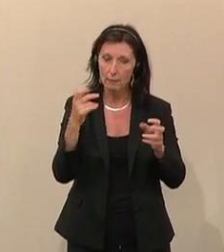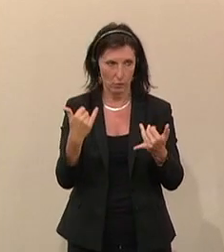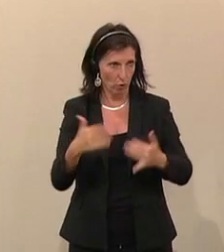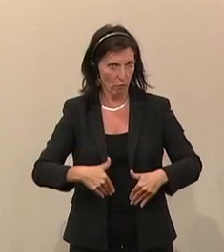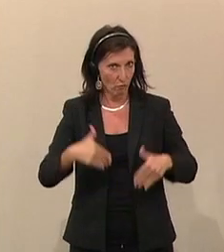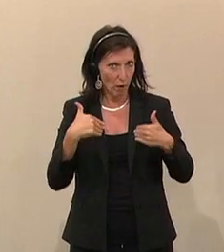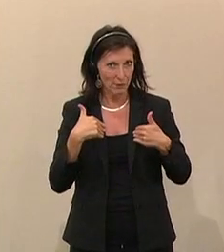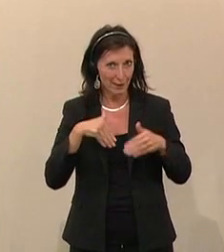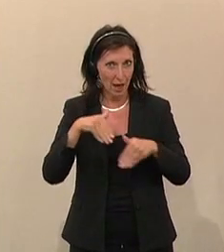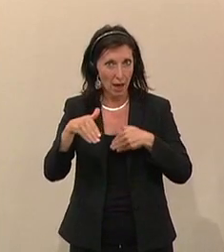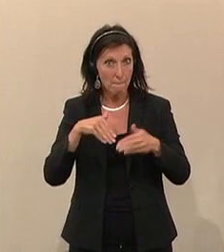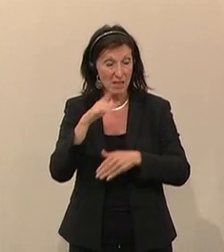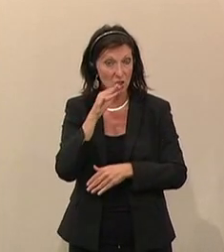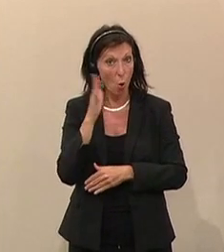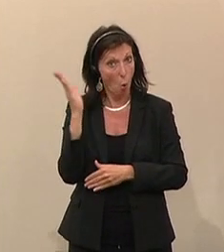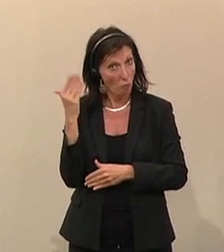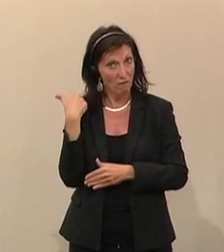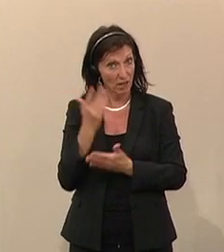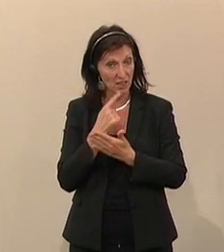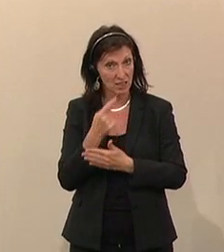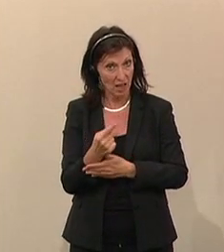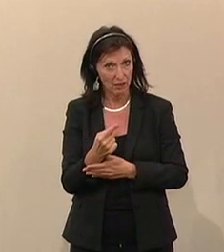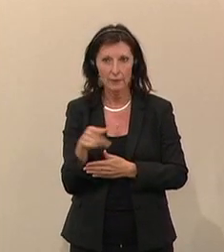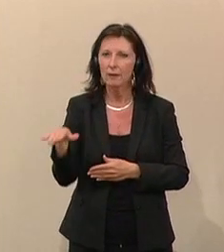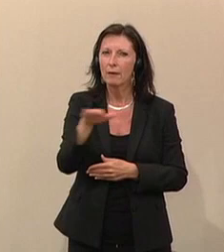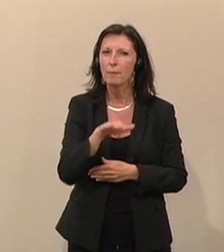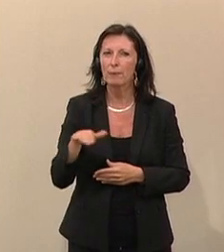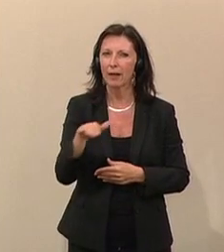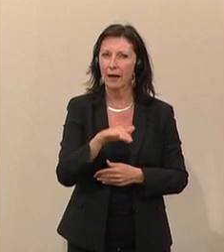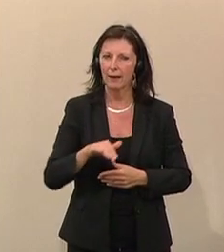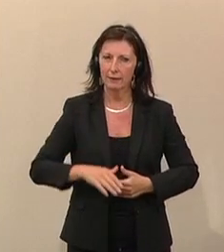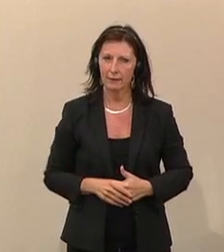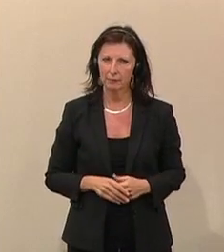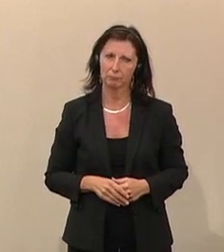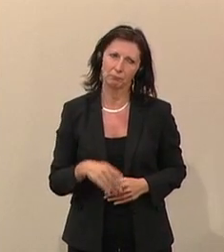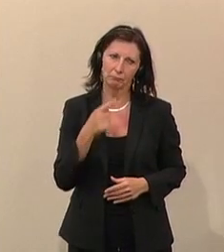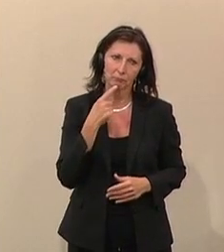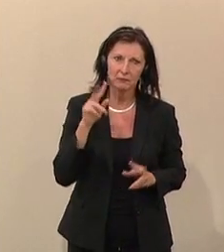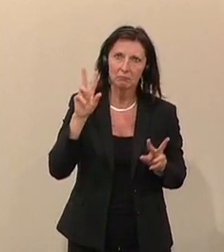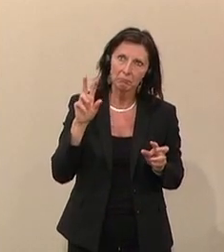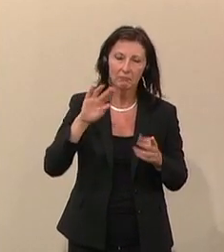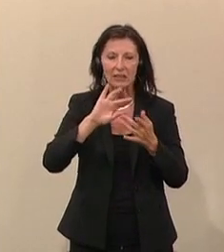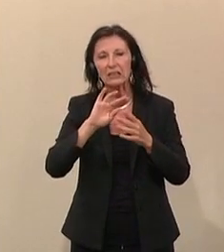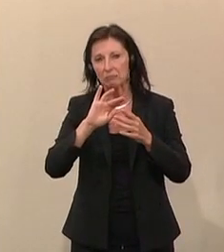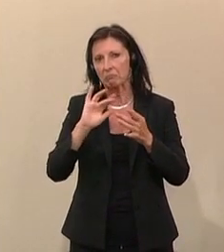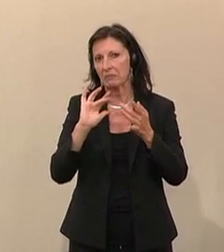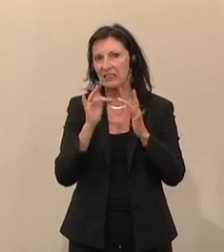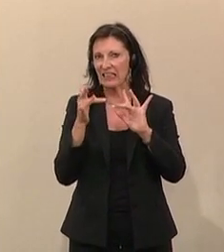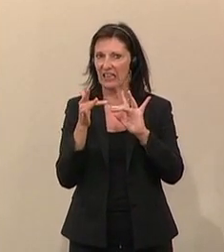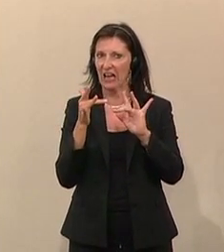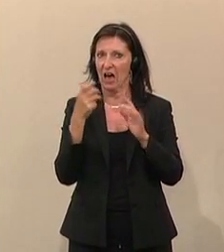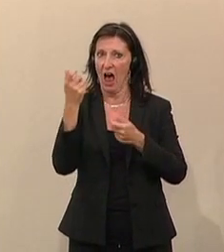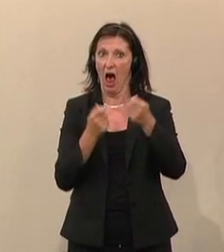vom minister hofer auch gehört es tut ziemlich im bereich der ball rollt der internet oder die selbstfahrenden autos